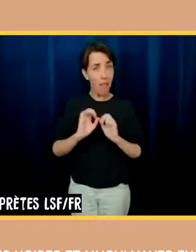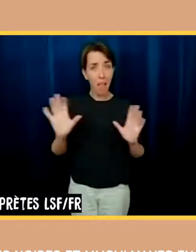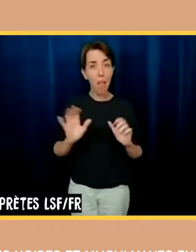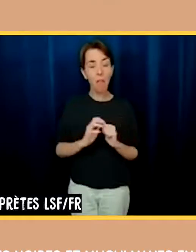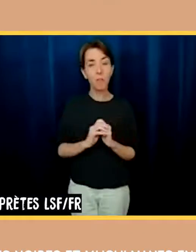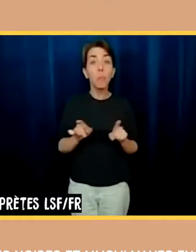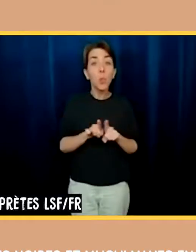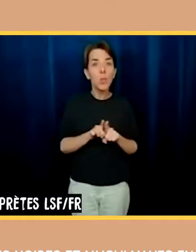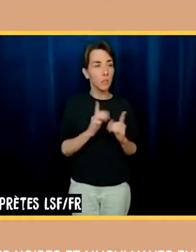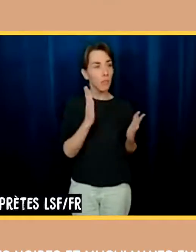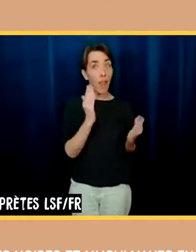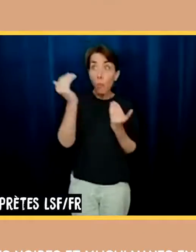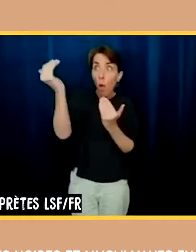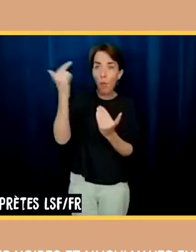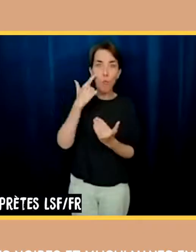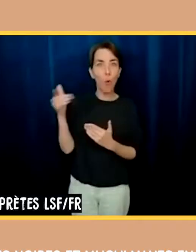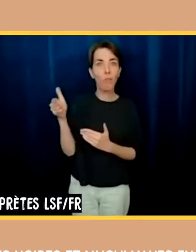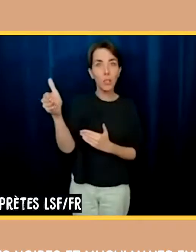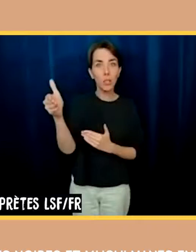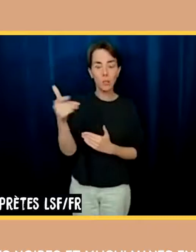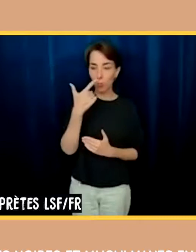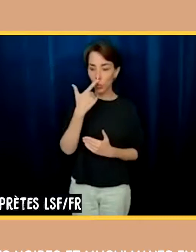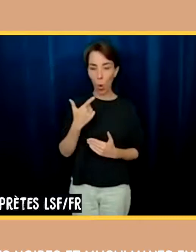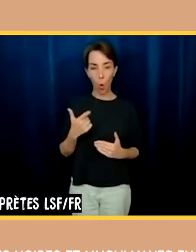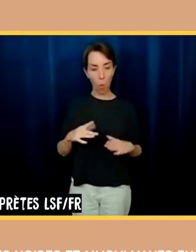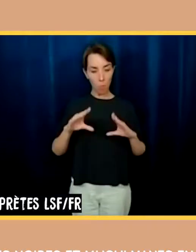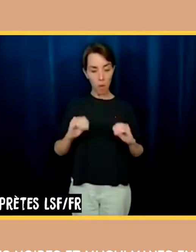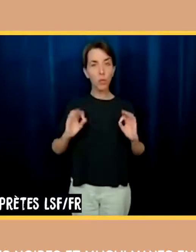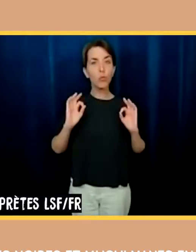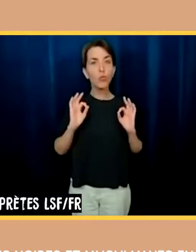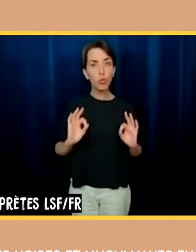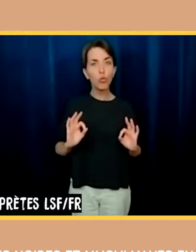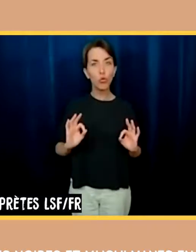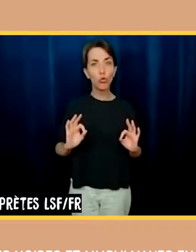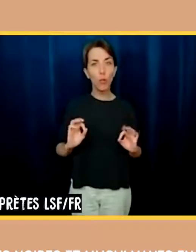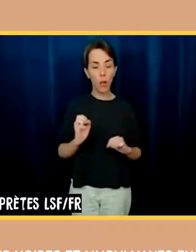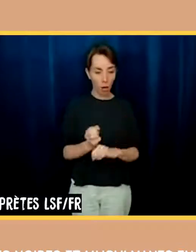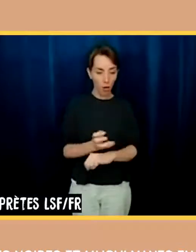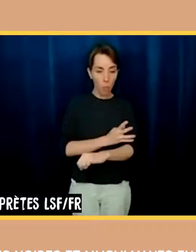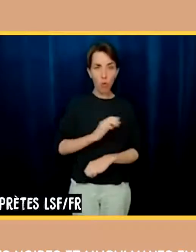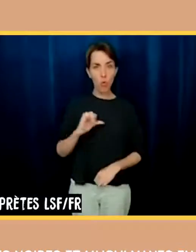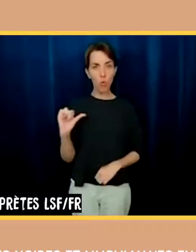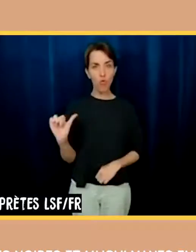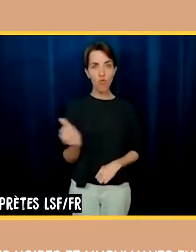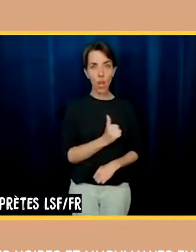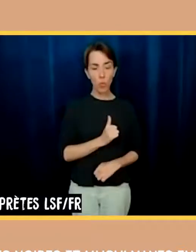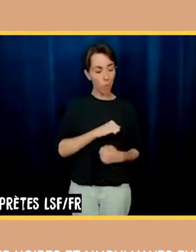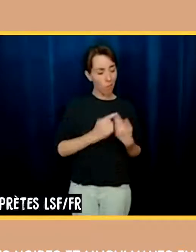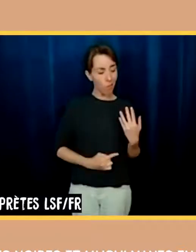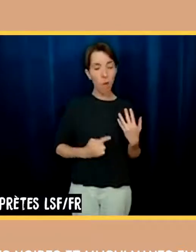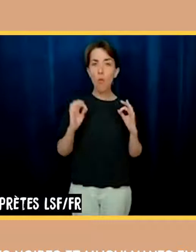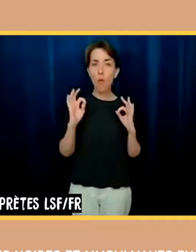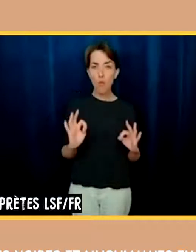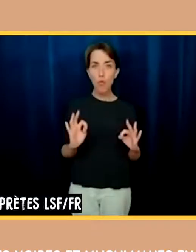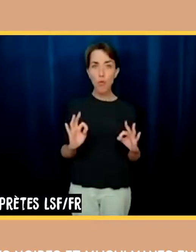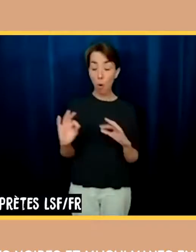nos espérances, tout en nous sentant légitimes dans chacune de ces émotions-là. Ces groupes de parole entre personnes concernées